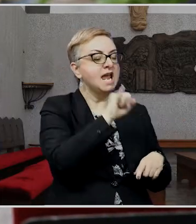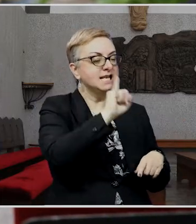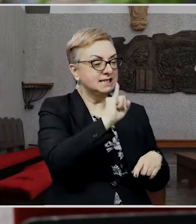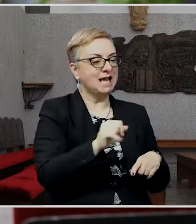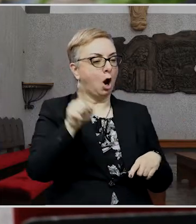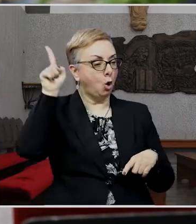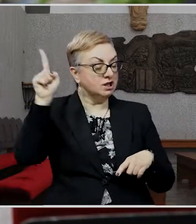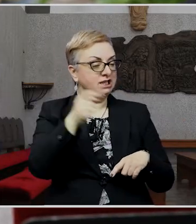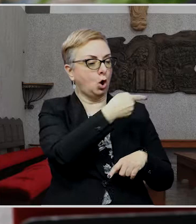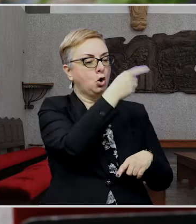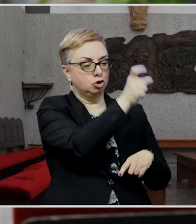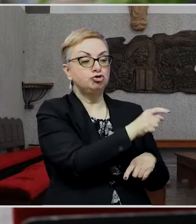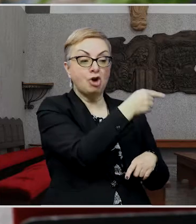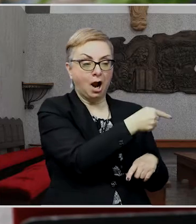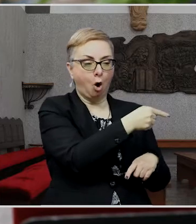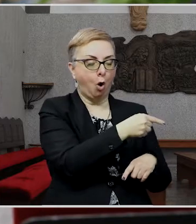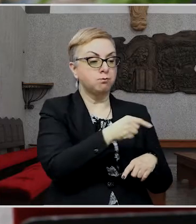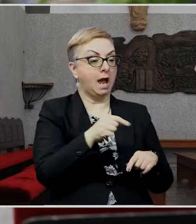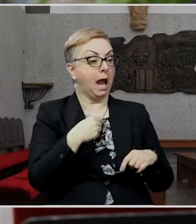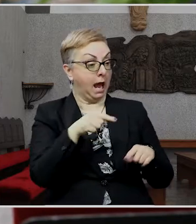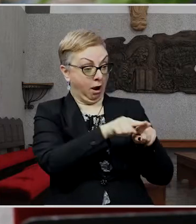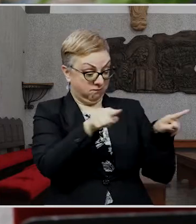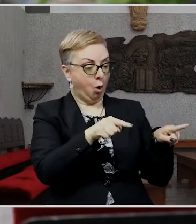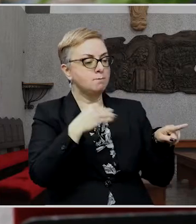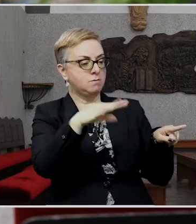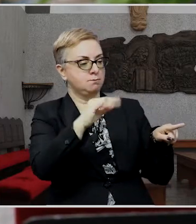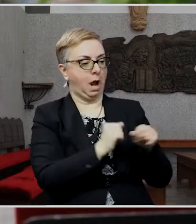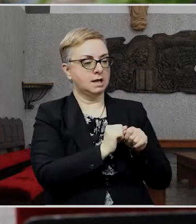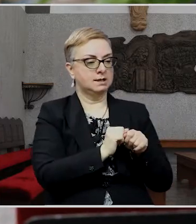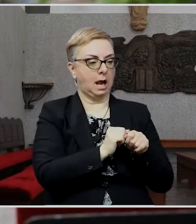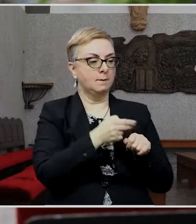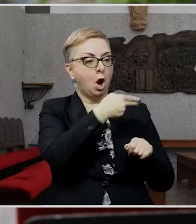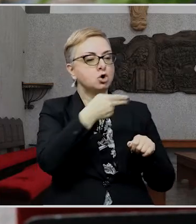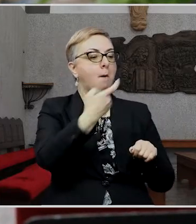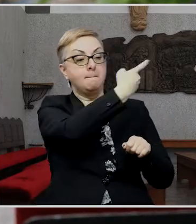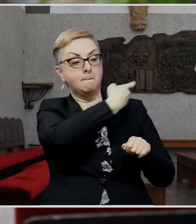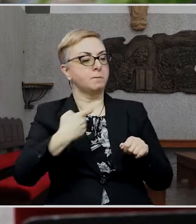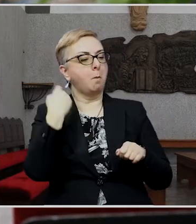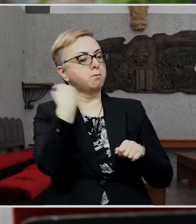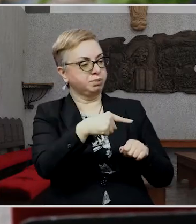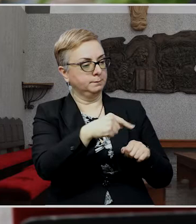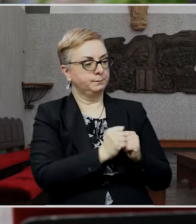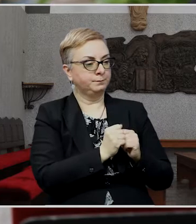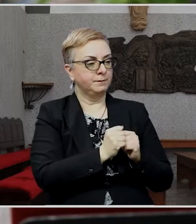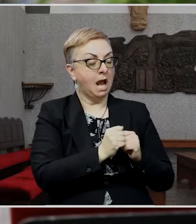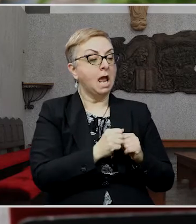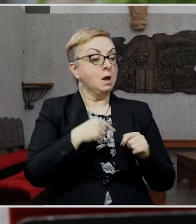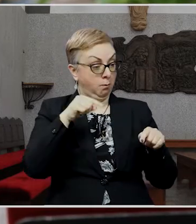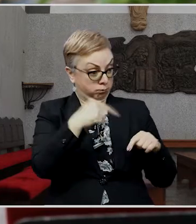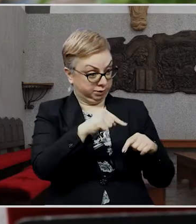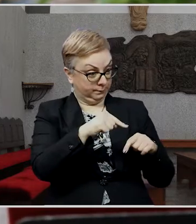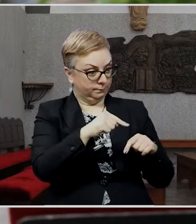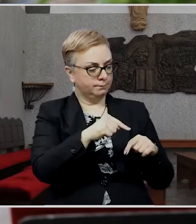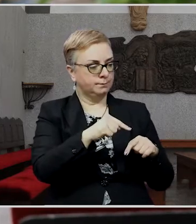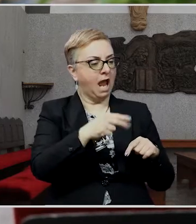giacobbe mi ha inviato a voi questo è il mio nome per sempre e questo il mio ricordo